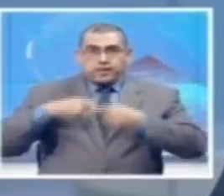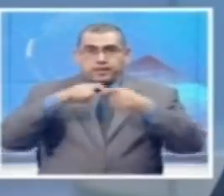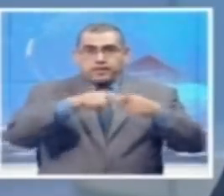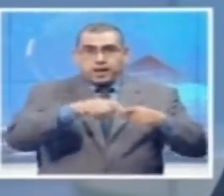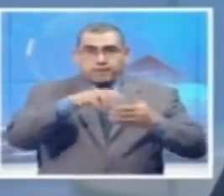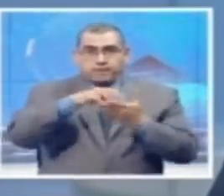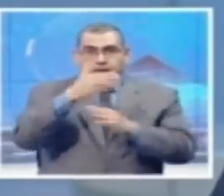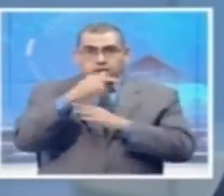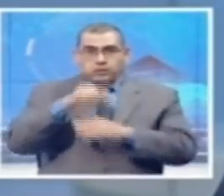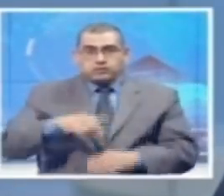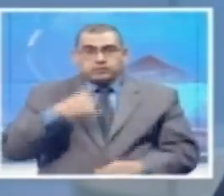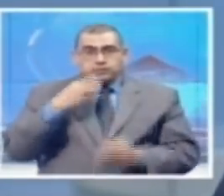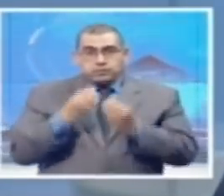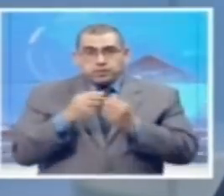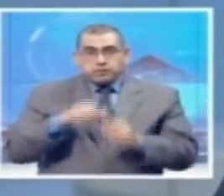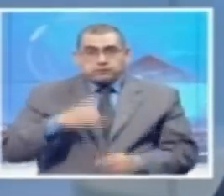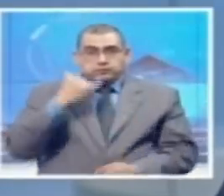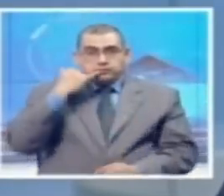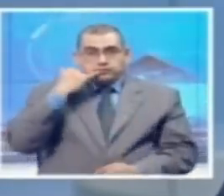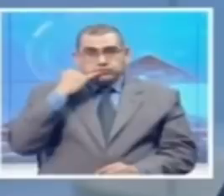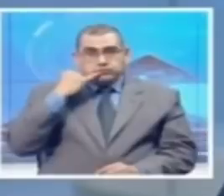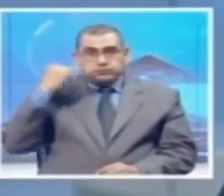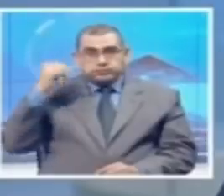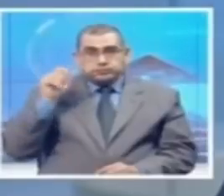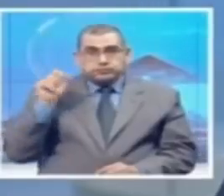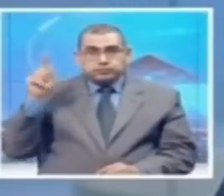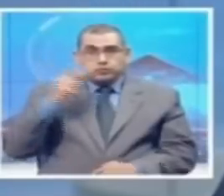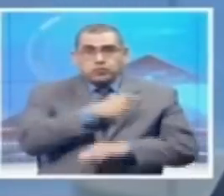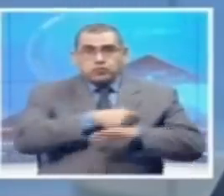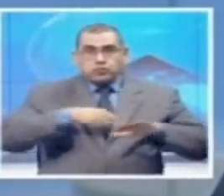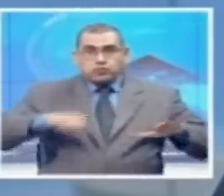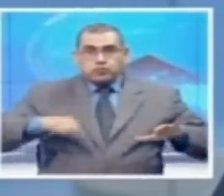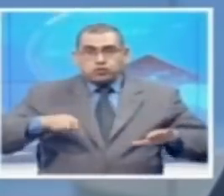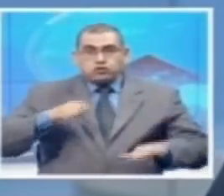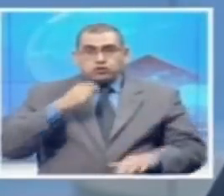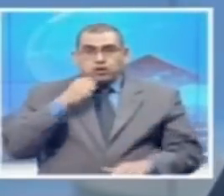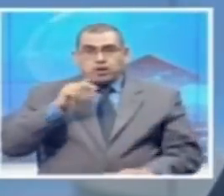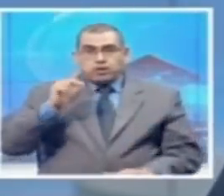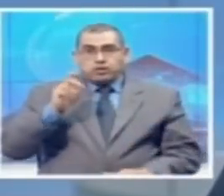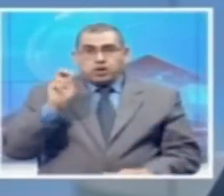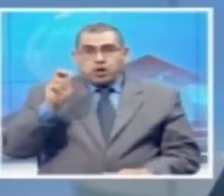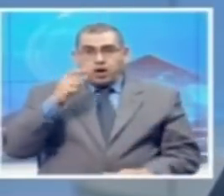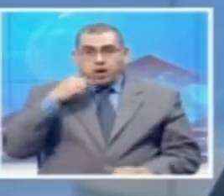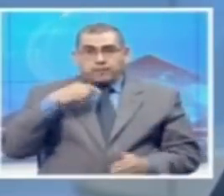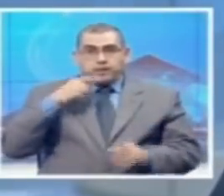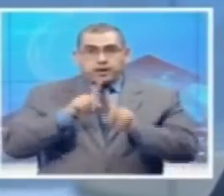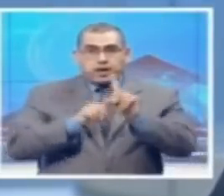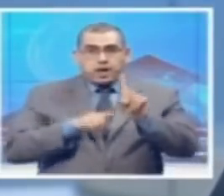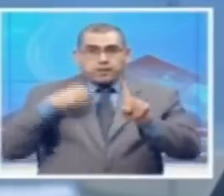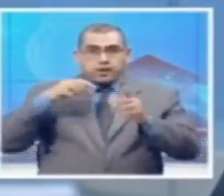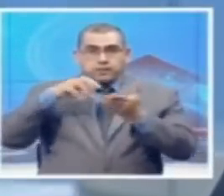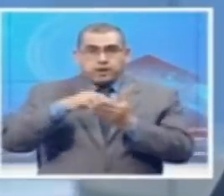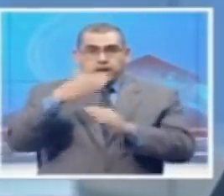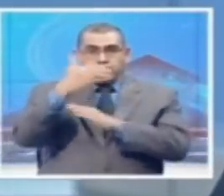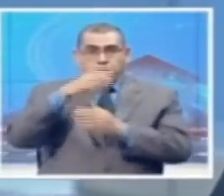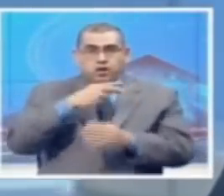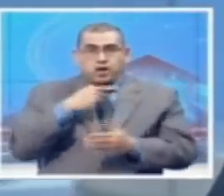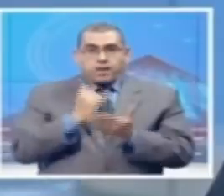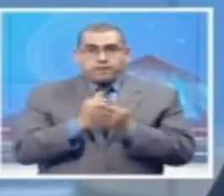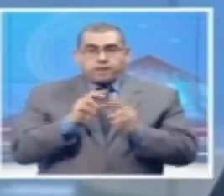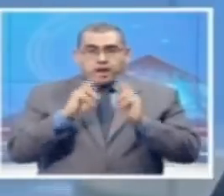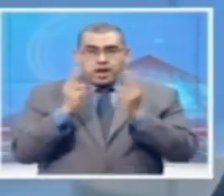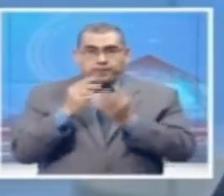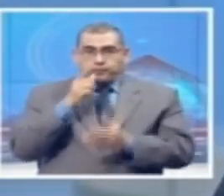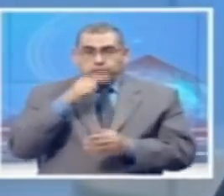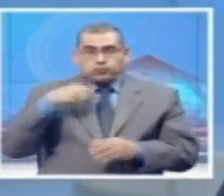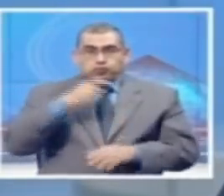لمجلس الدولة. مزيد من التفاصيل ينضم إلينا المستشار طه كرسوع نائب رئيس مجلس الدولة والأمين العام.